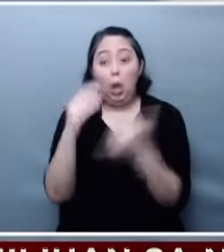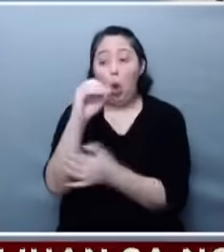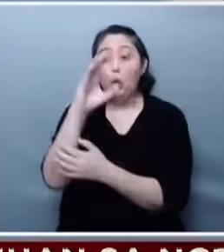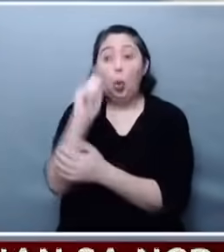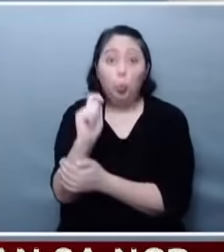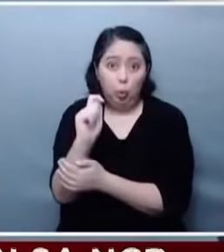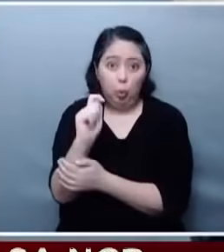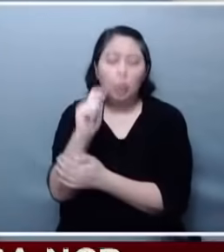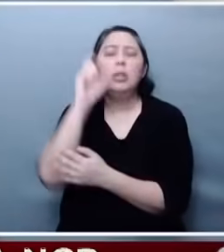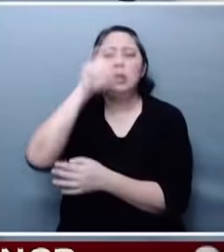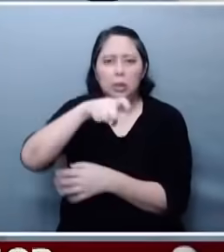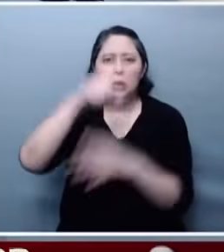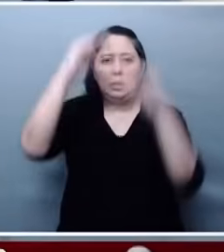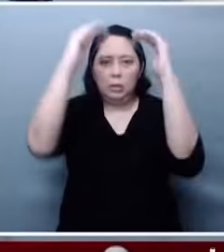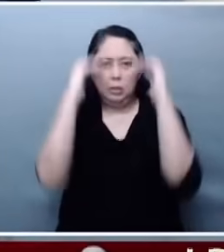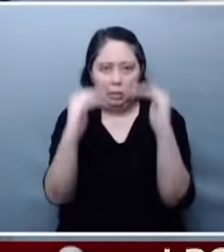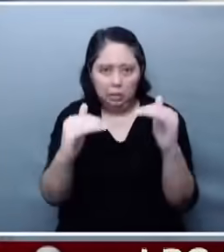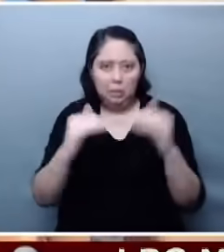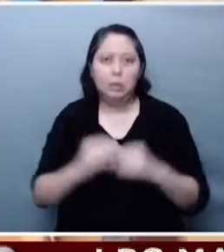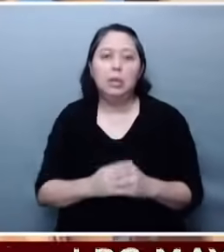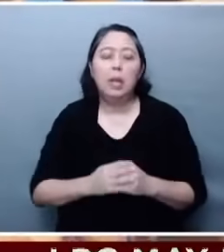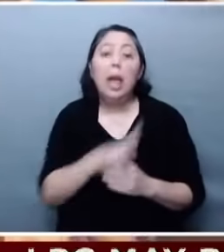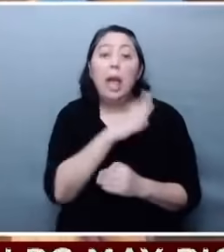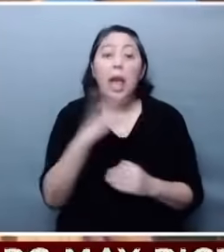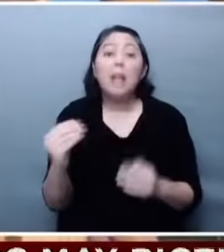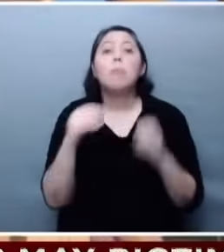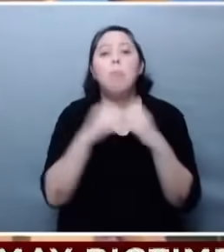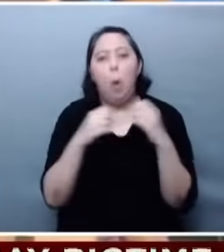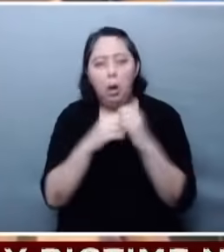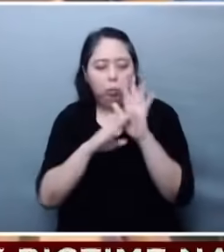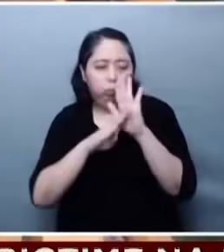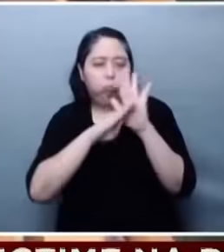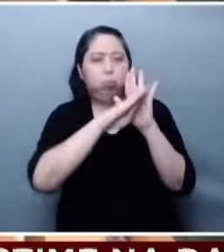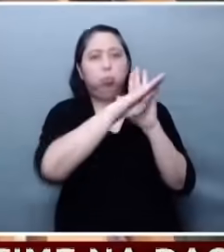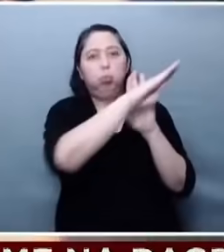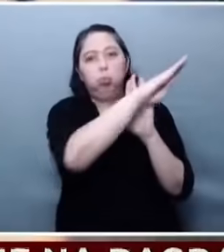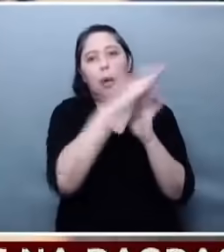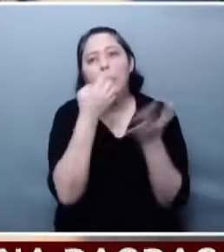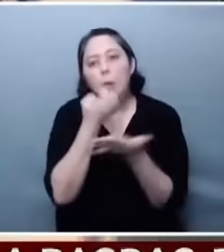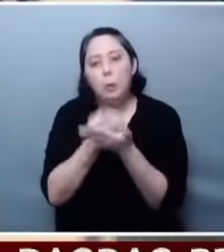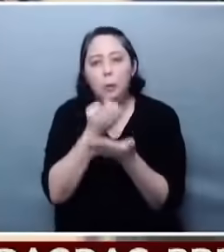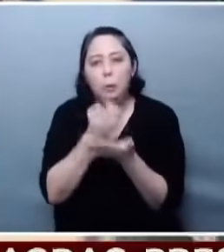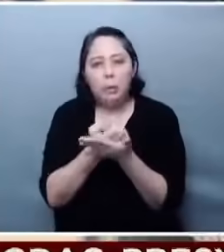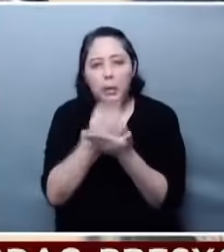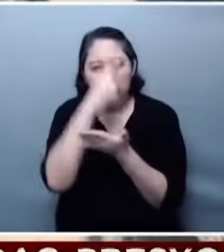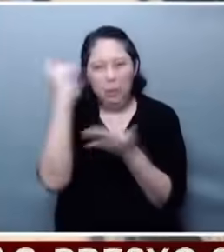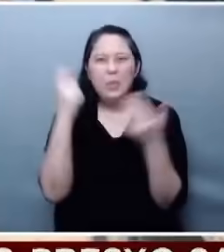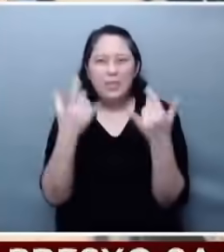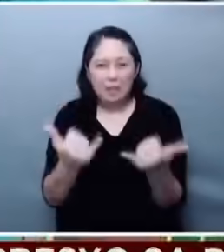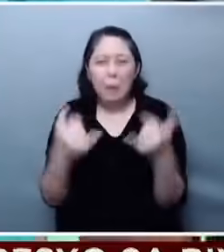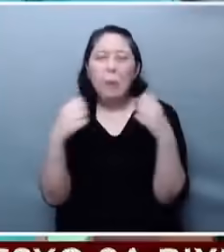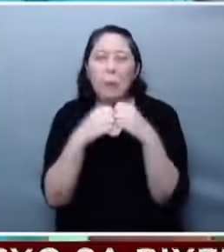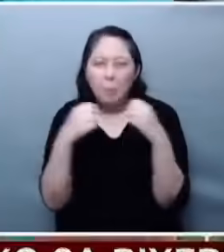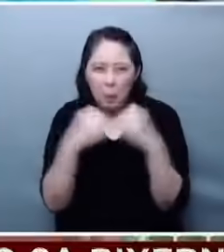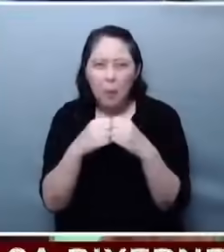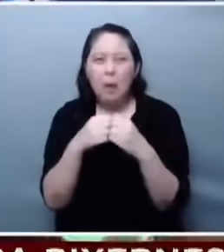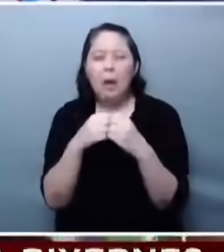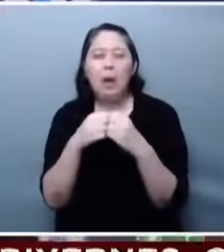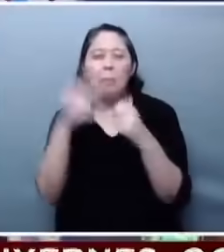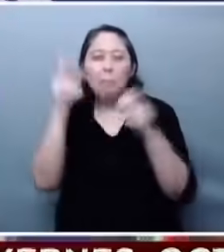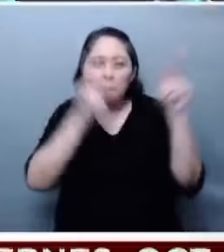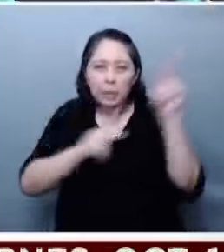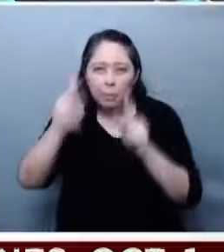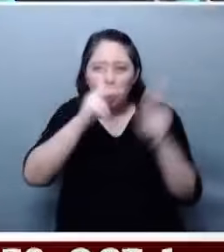Biyernes. Mas mapapabilis ang pagbangon ng ekonomiya sa Metro Manila dahil mataas na ang bilang ng mga bakunado sa